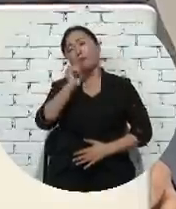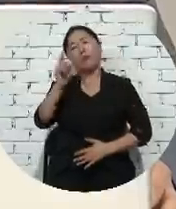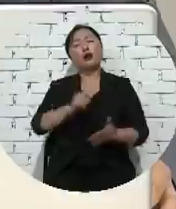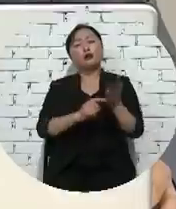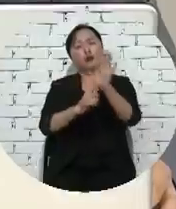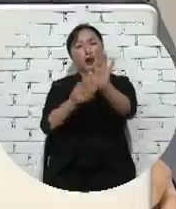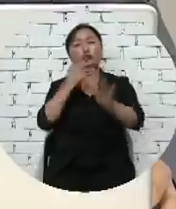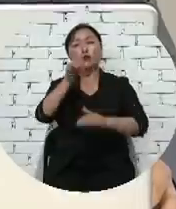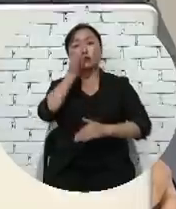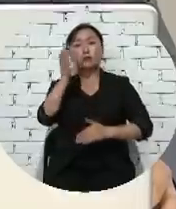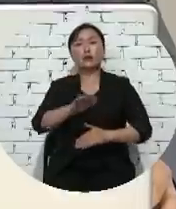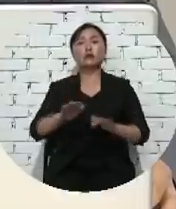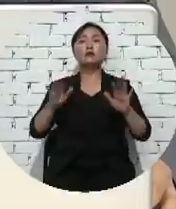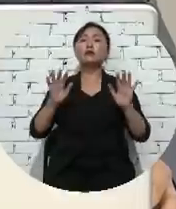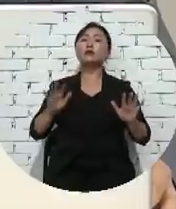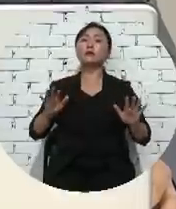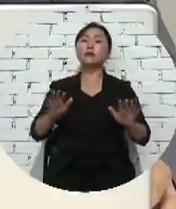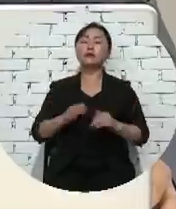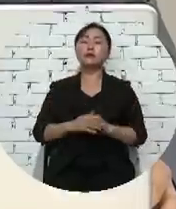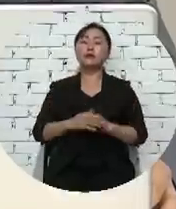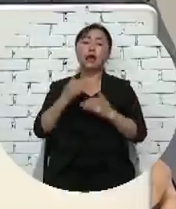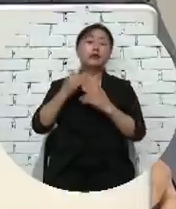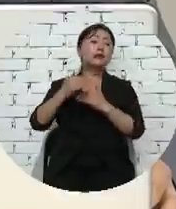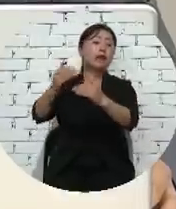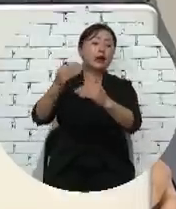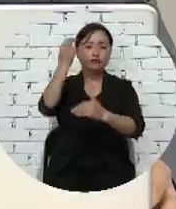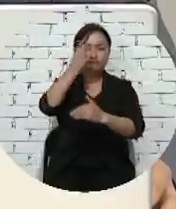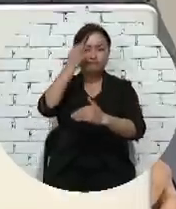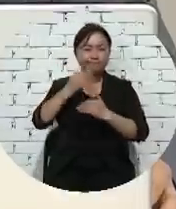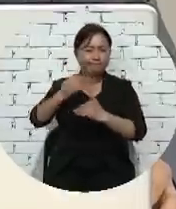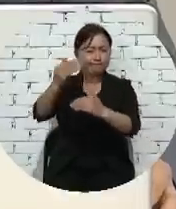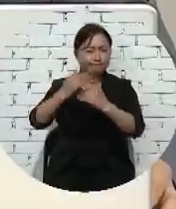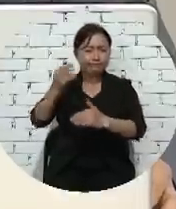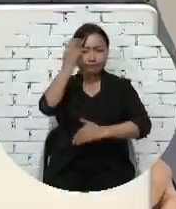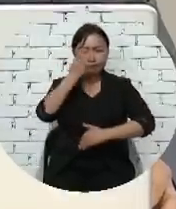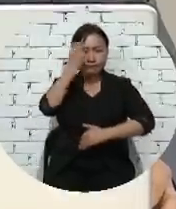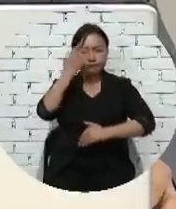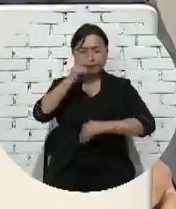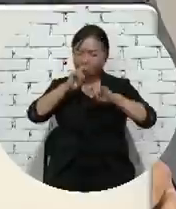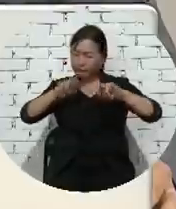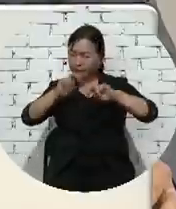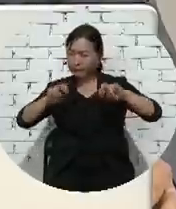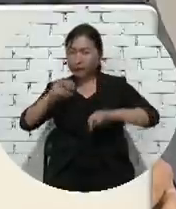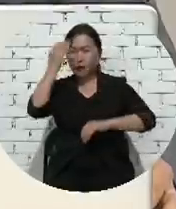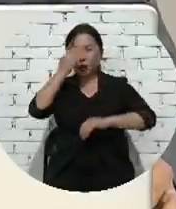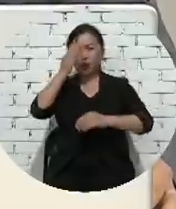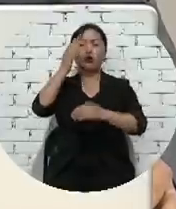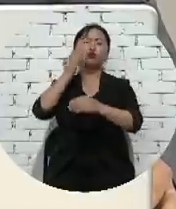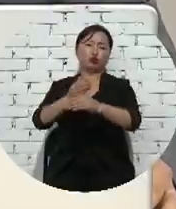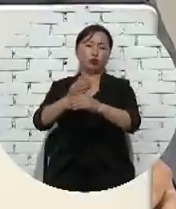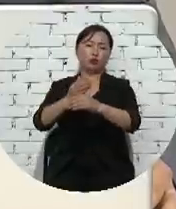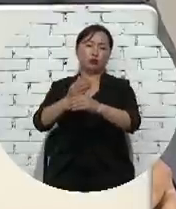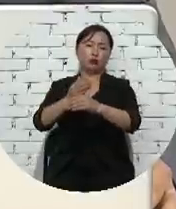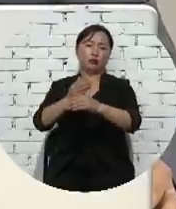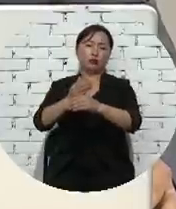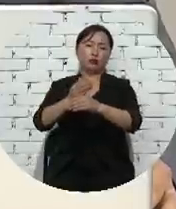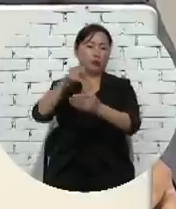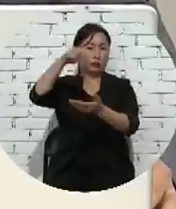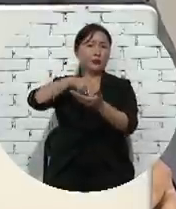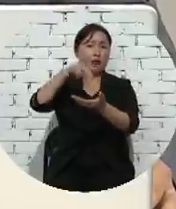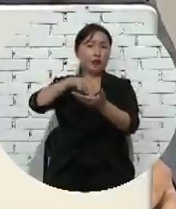있겠지만 지금 뭐 현재 진행 중이니까 저도 빠른 시간 내에 좀 조사를 해보라고 하는 입장이고요.